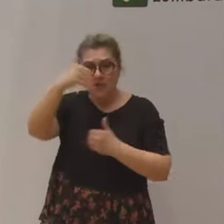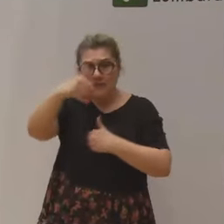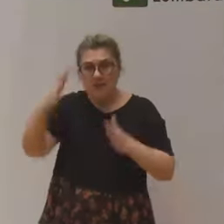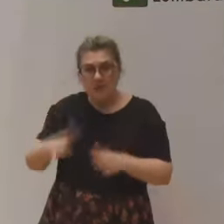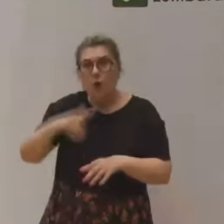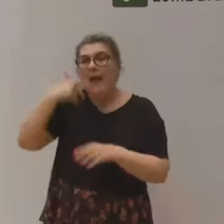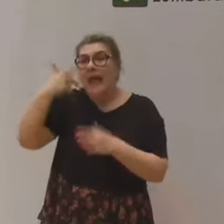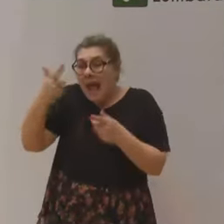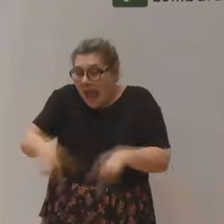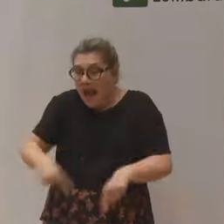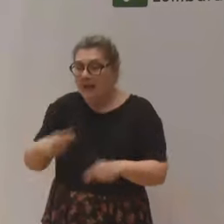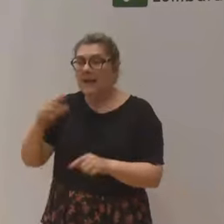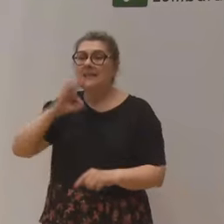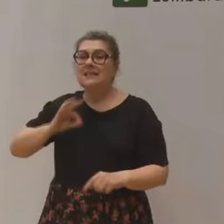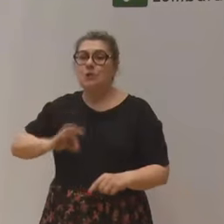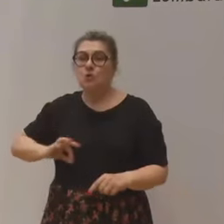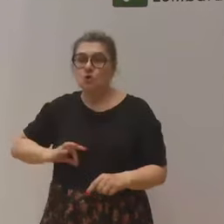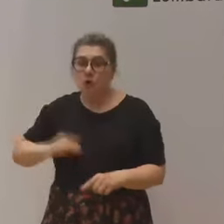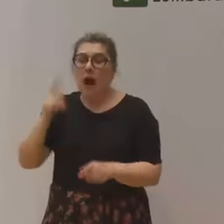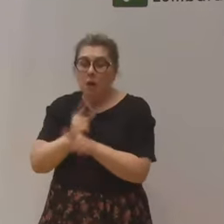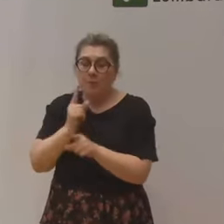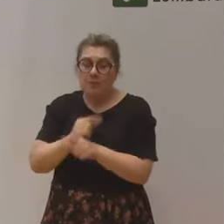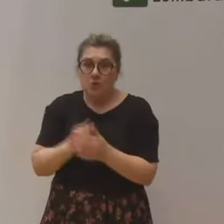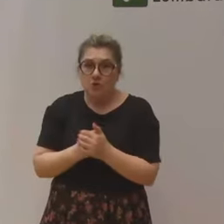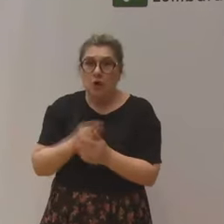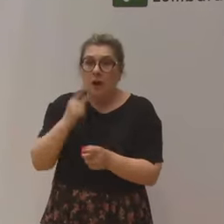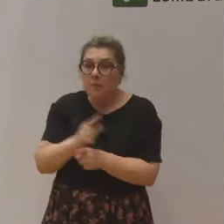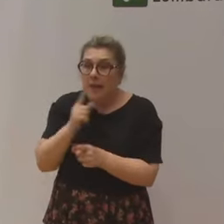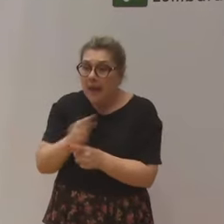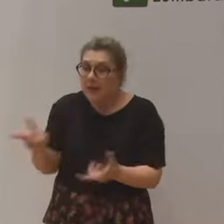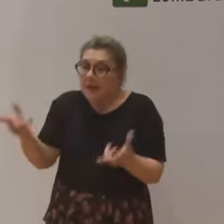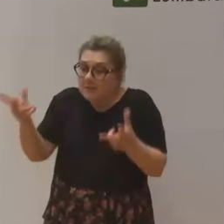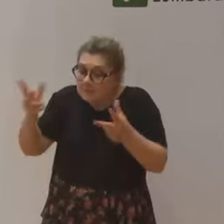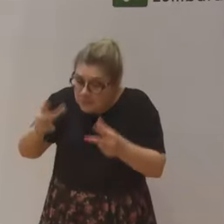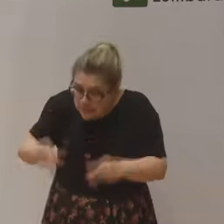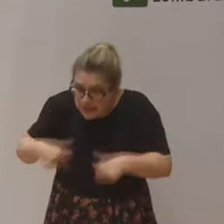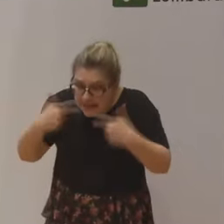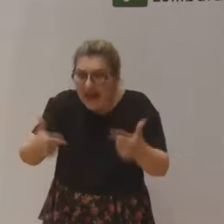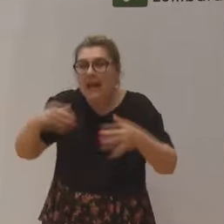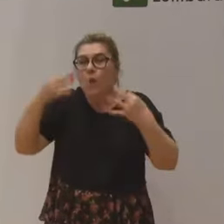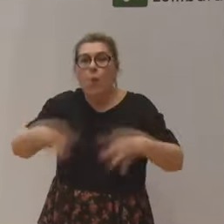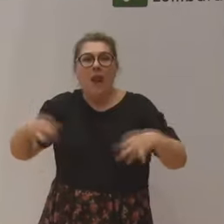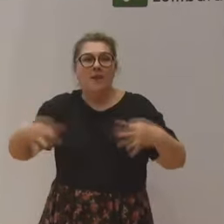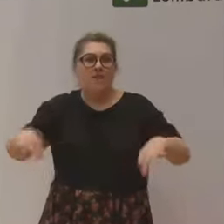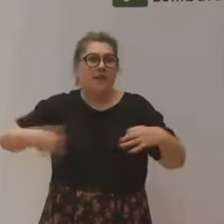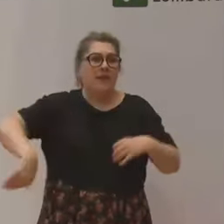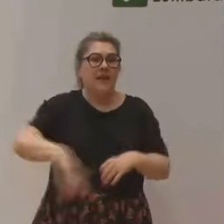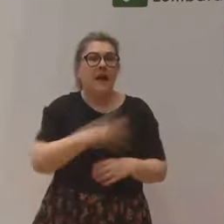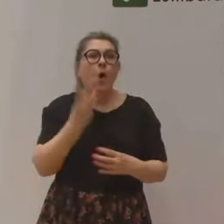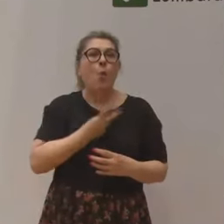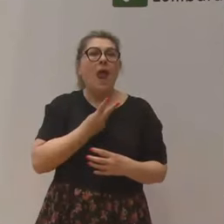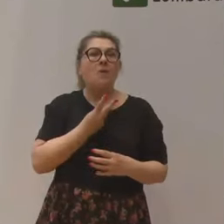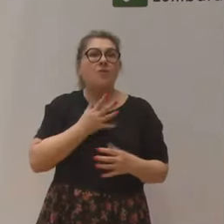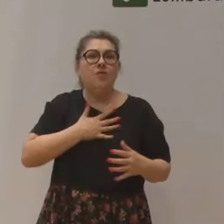e le stesse istituzioni per riqualificare il nostro